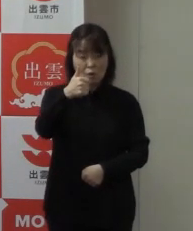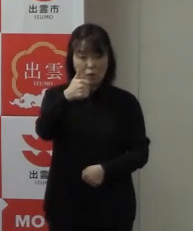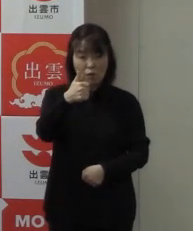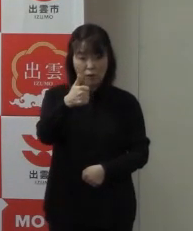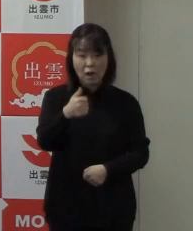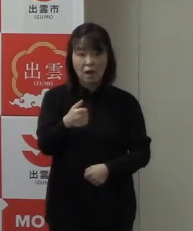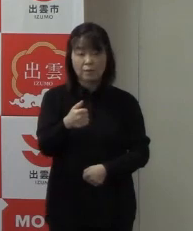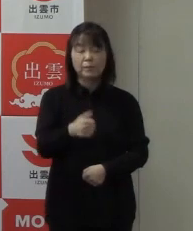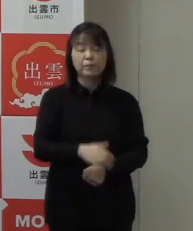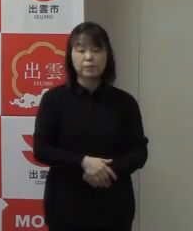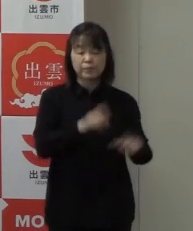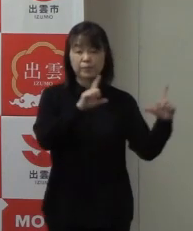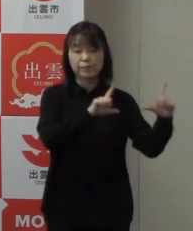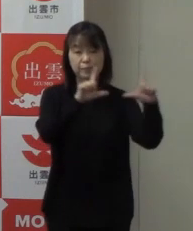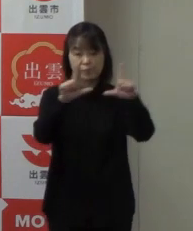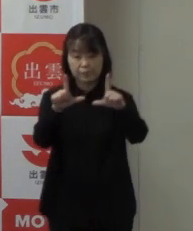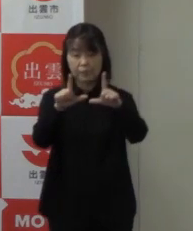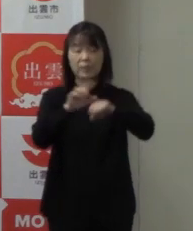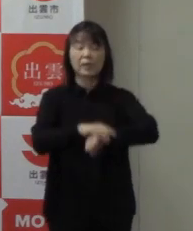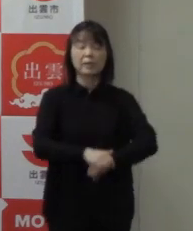ますんで。